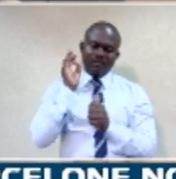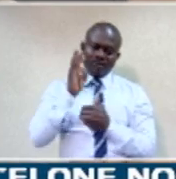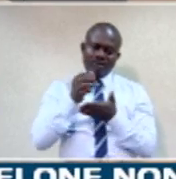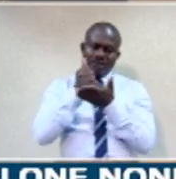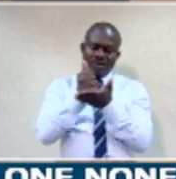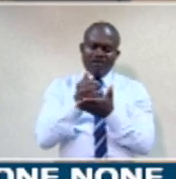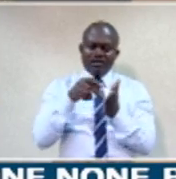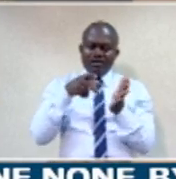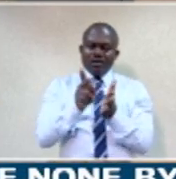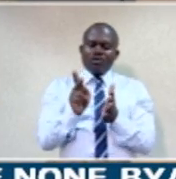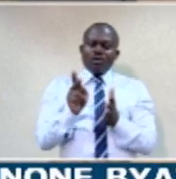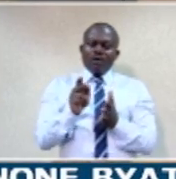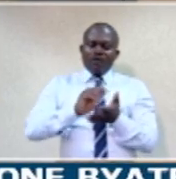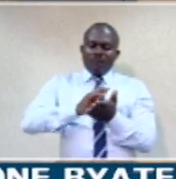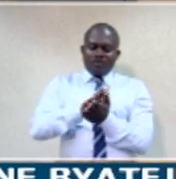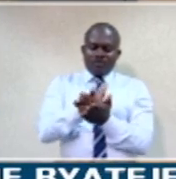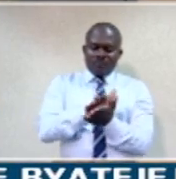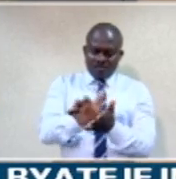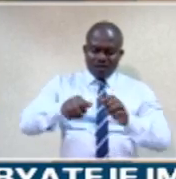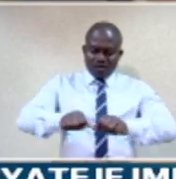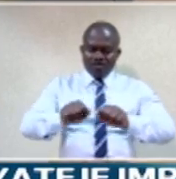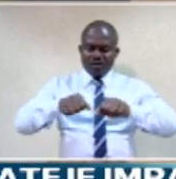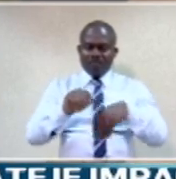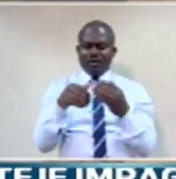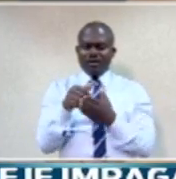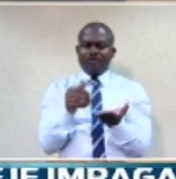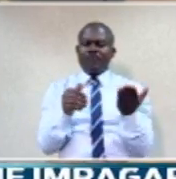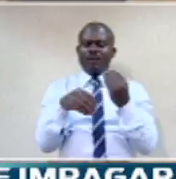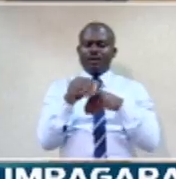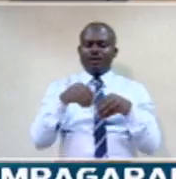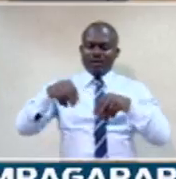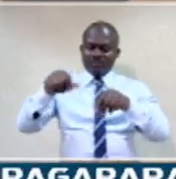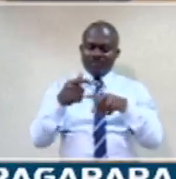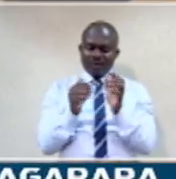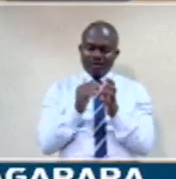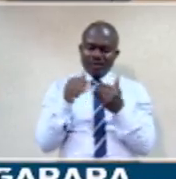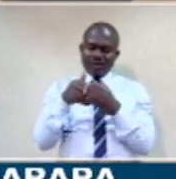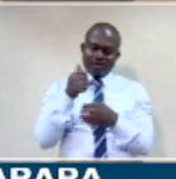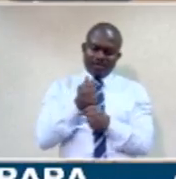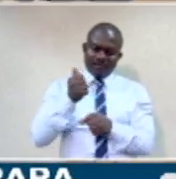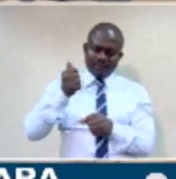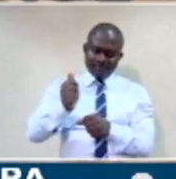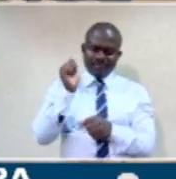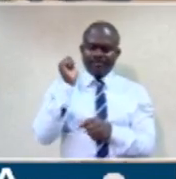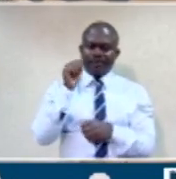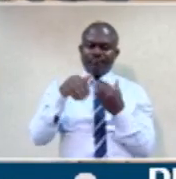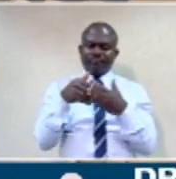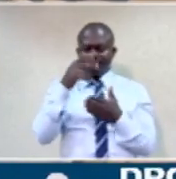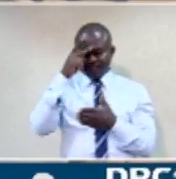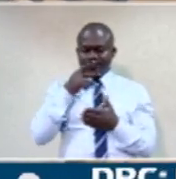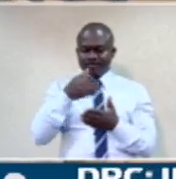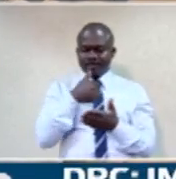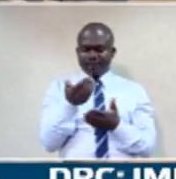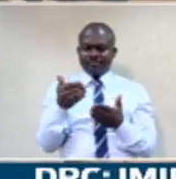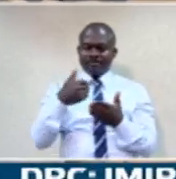tuzabafasha kugura urusyo ubundi basheshaka bagacuruza ifu none bazabyikorera. Abo babyeyi rero bafite abana